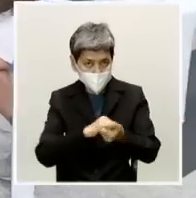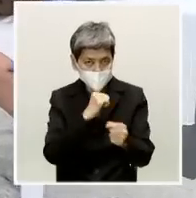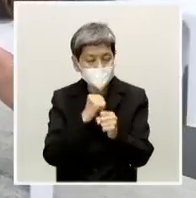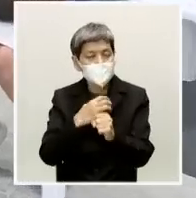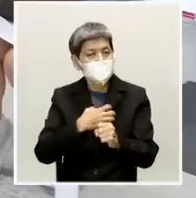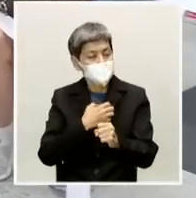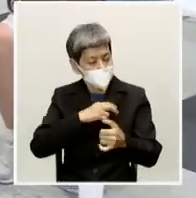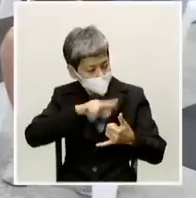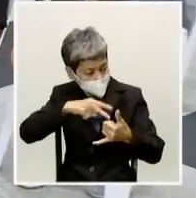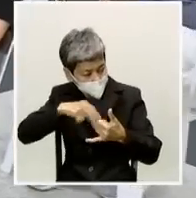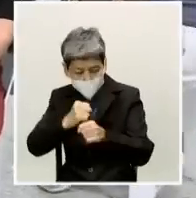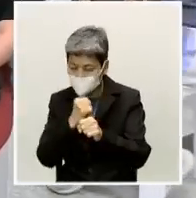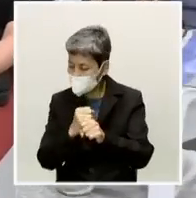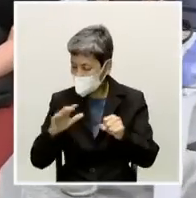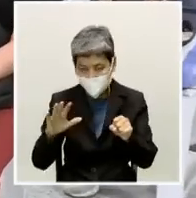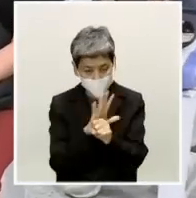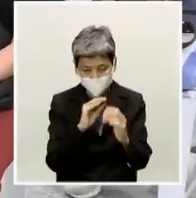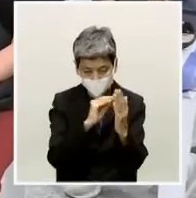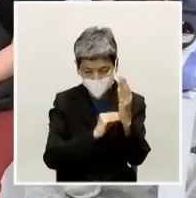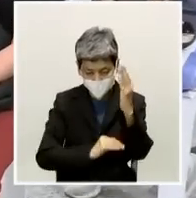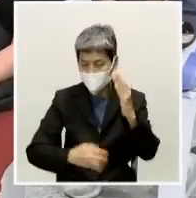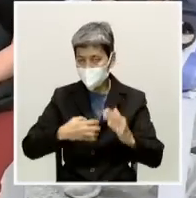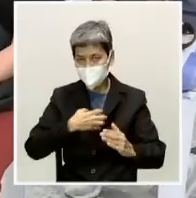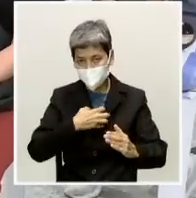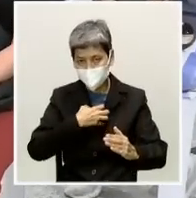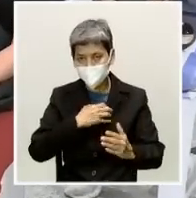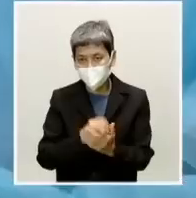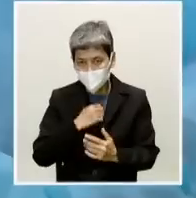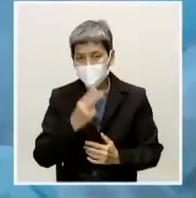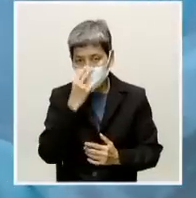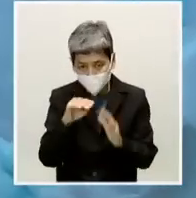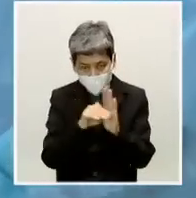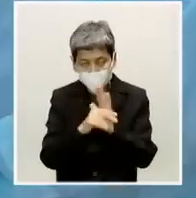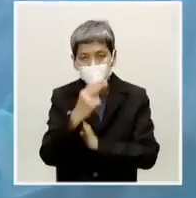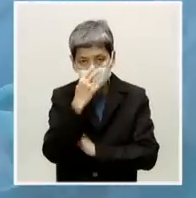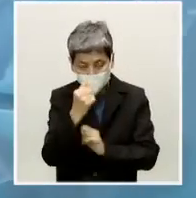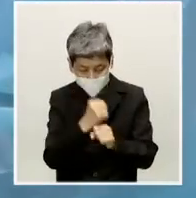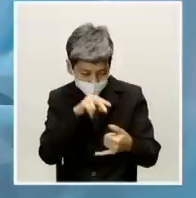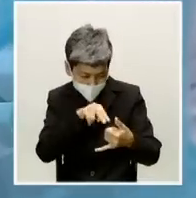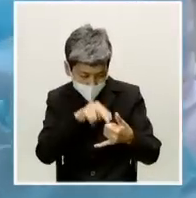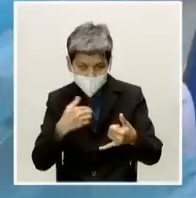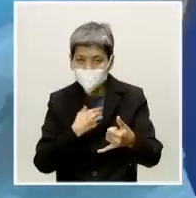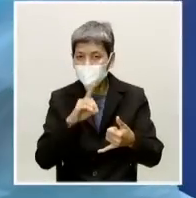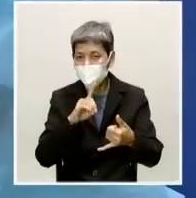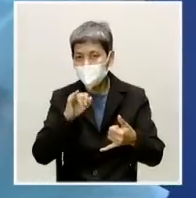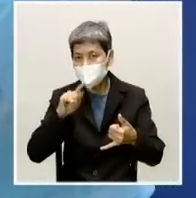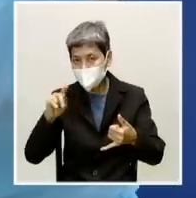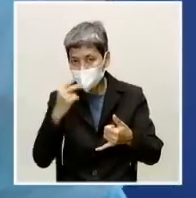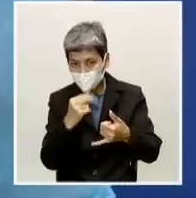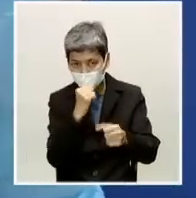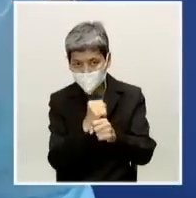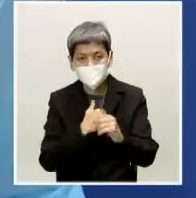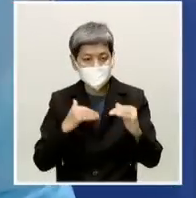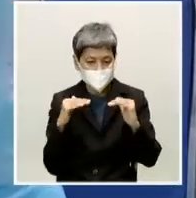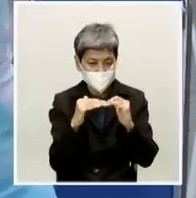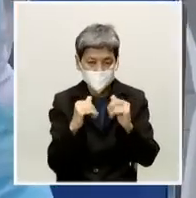ฒนาหน่วยตรวจให้ครอบคลุมทุกเขตสุขภาพของประเทศไทยติดตามข้อมูลอุบัติการณ์การเกิด VITT และประเมินสิทธิ